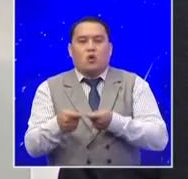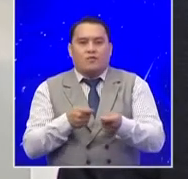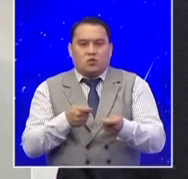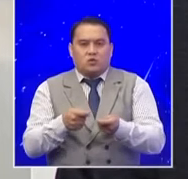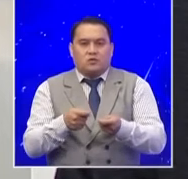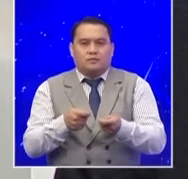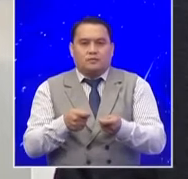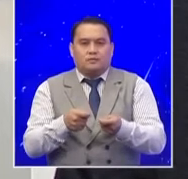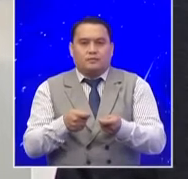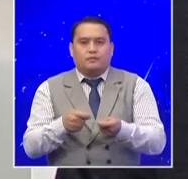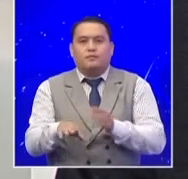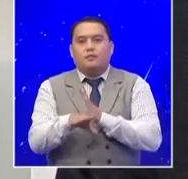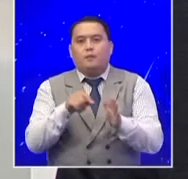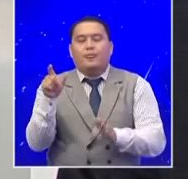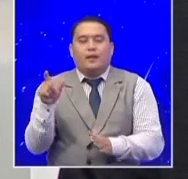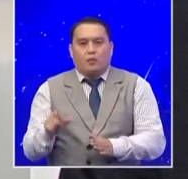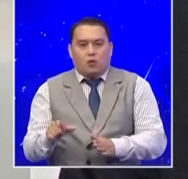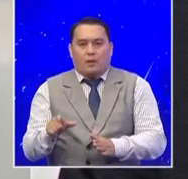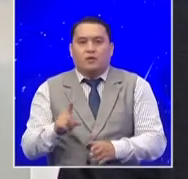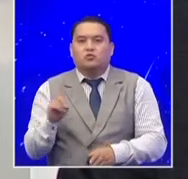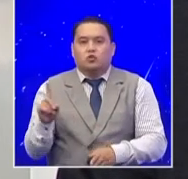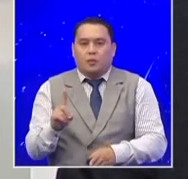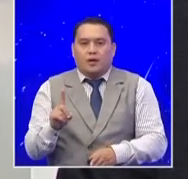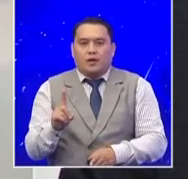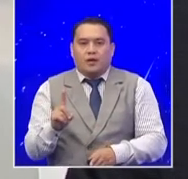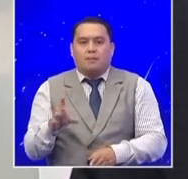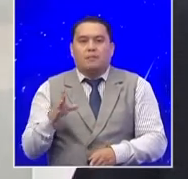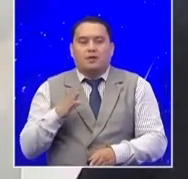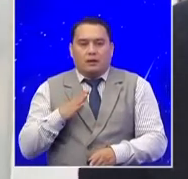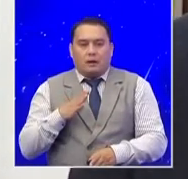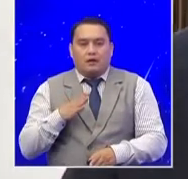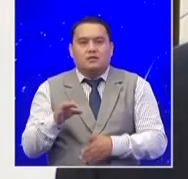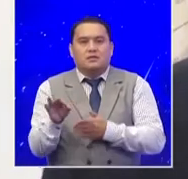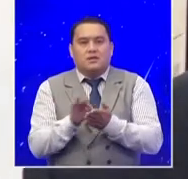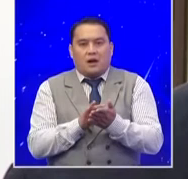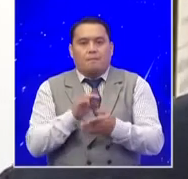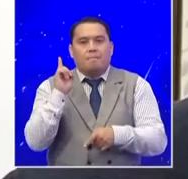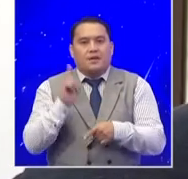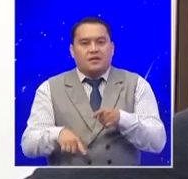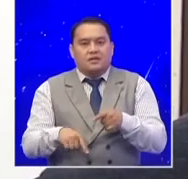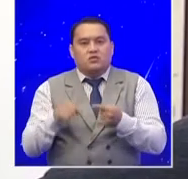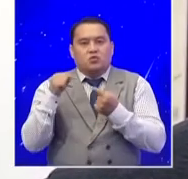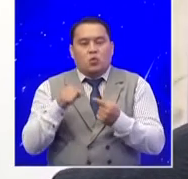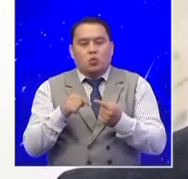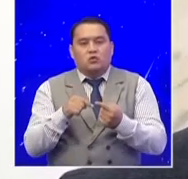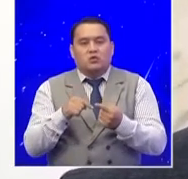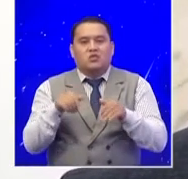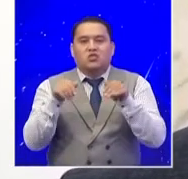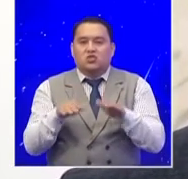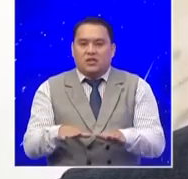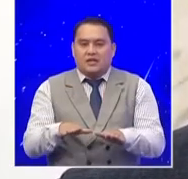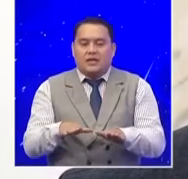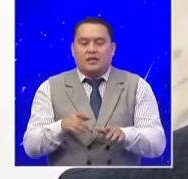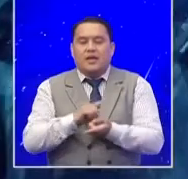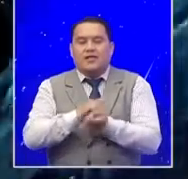и депутаты Мажилиса парламента, для того, чтобы была сразу быстрая и конкретная реакция на